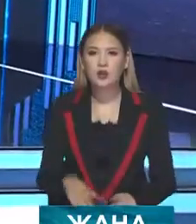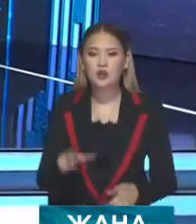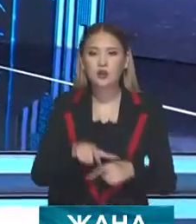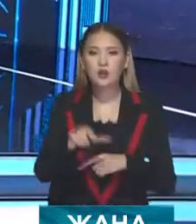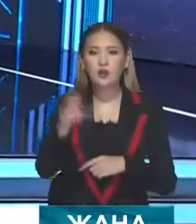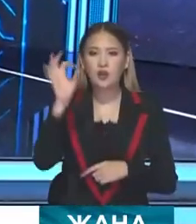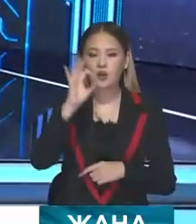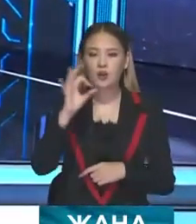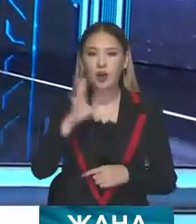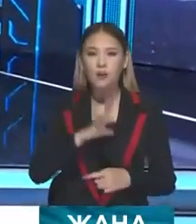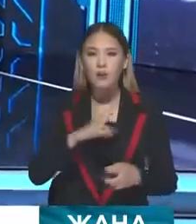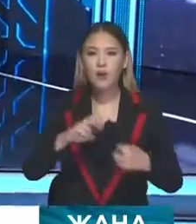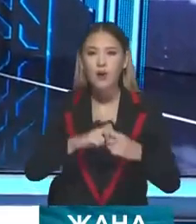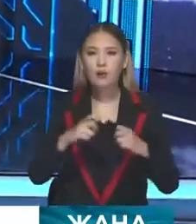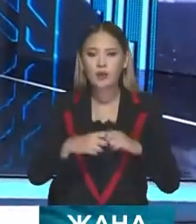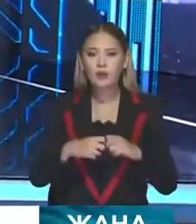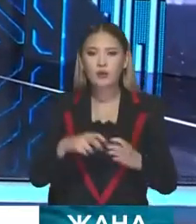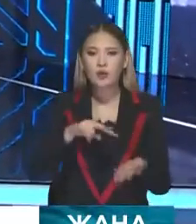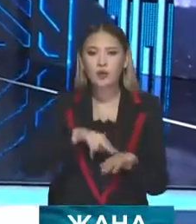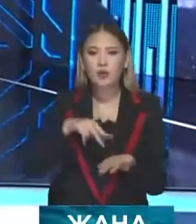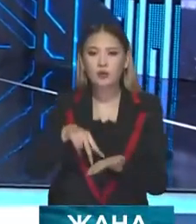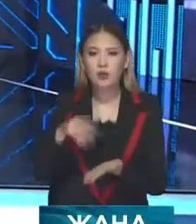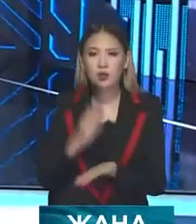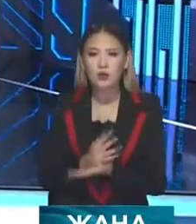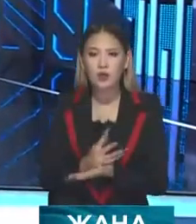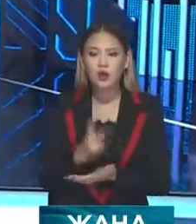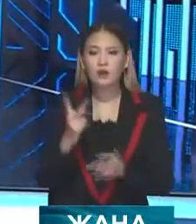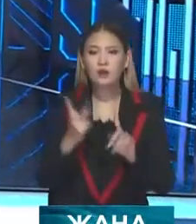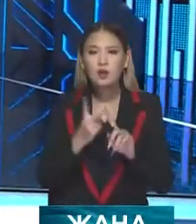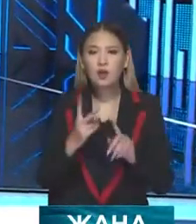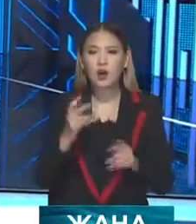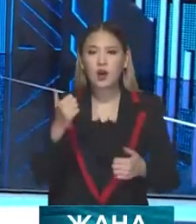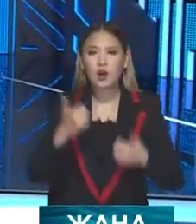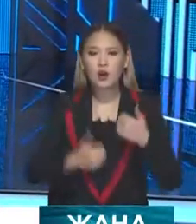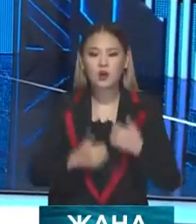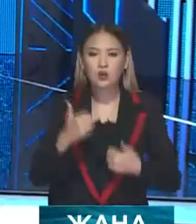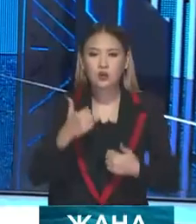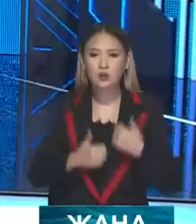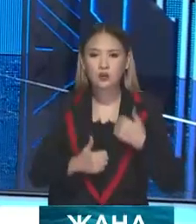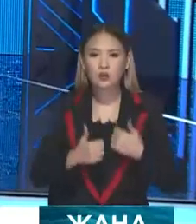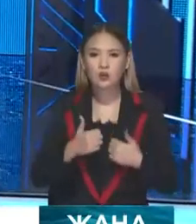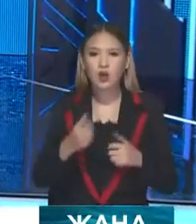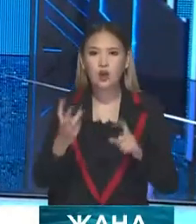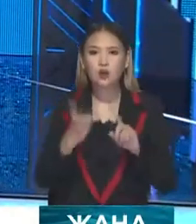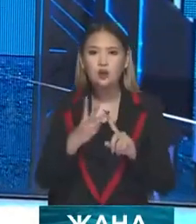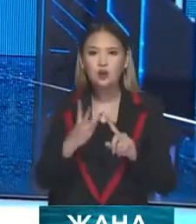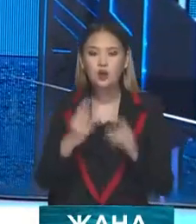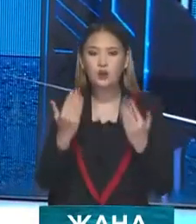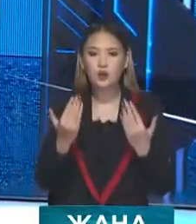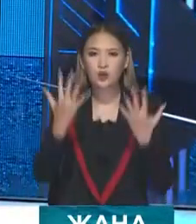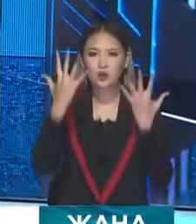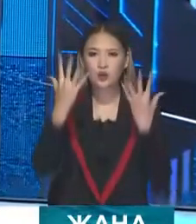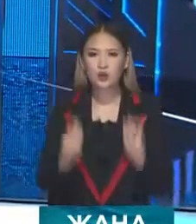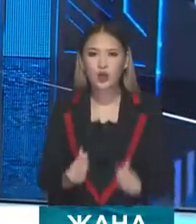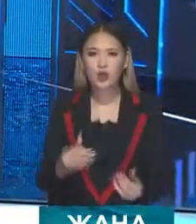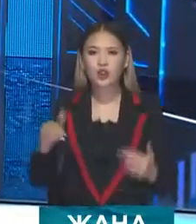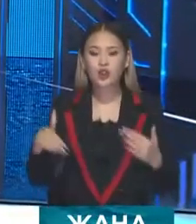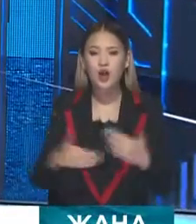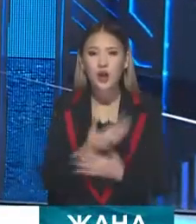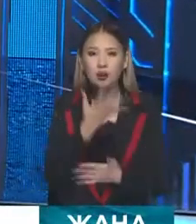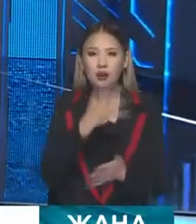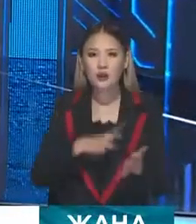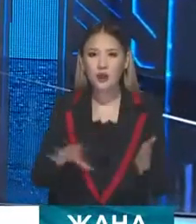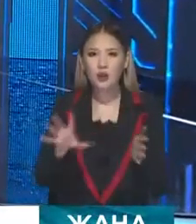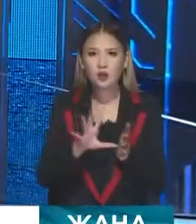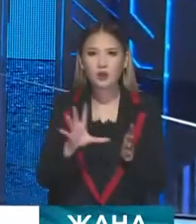отырмын. Бірінші біздің проблема жоспарлау. Екінші конкурстық рәсімдер бізге сапа қабілет ететін. Үшінші бүгінгі күнде жаңа технологиялардың